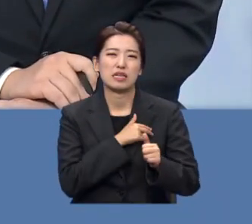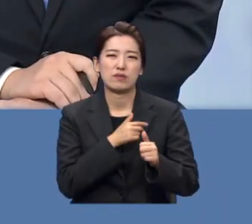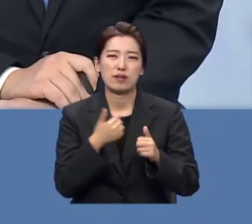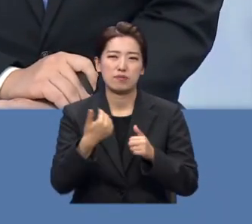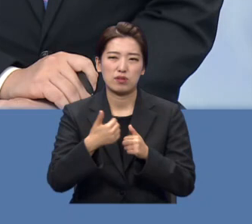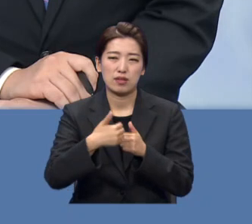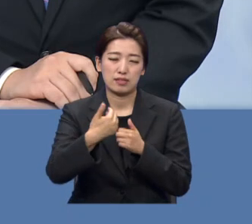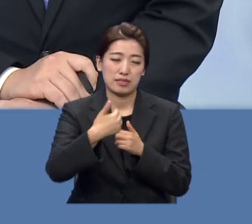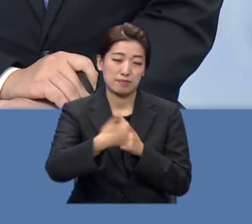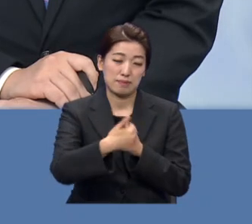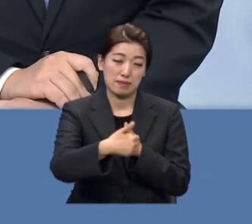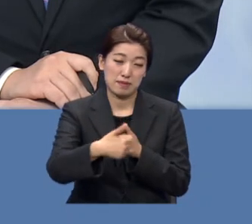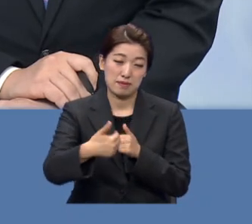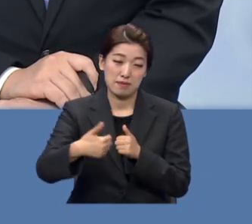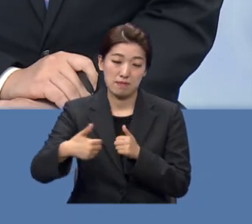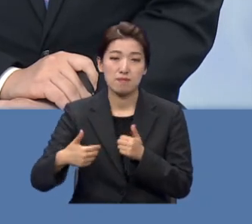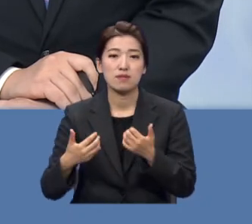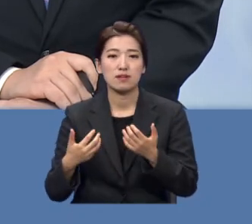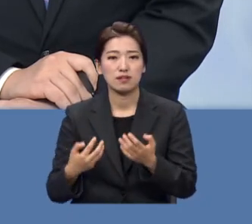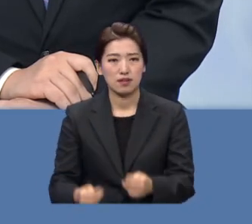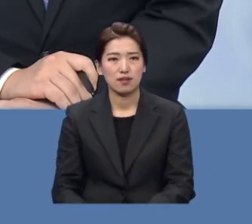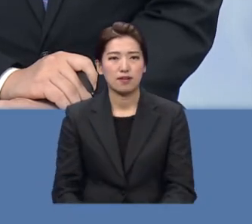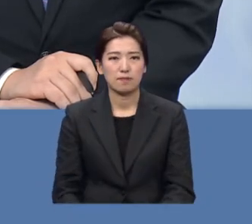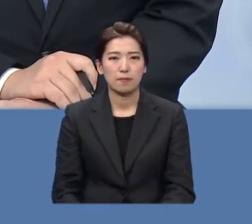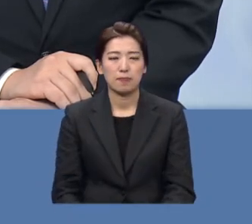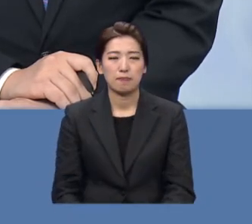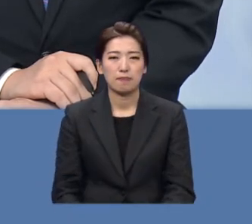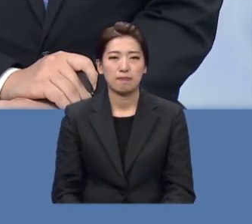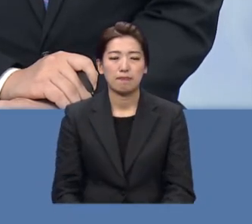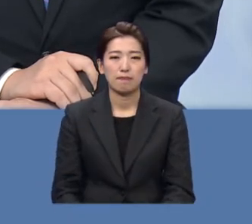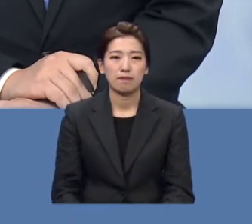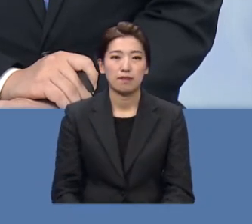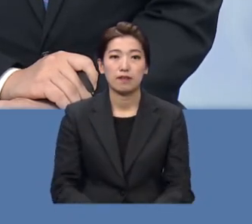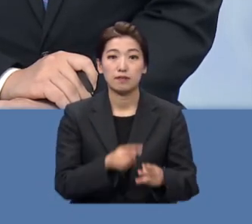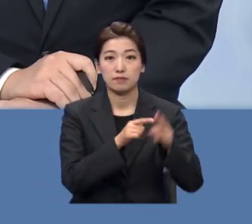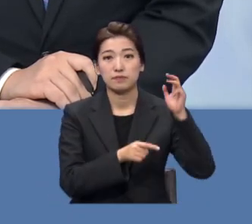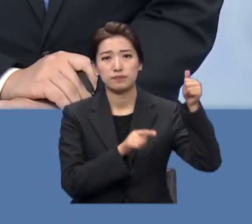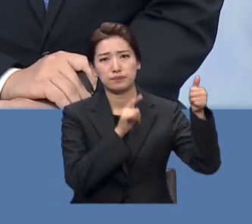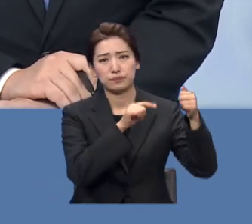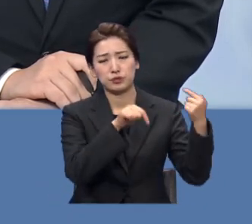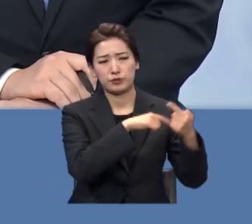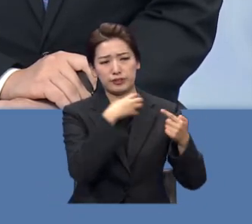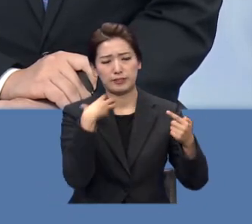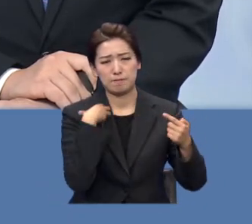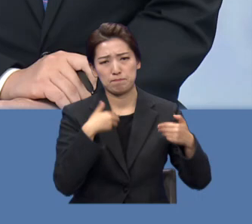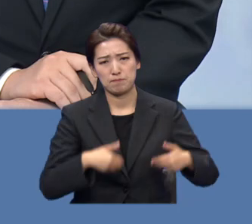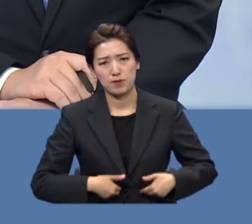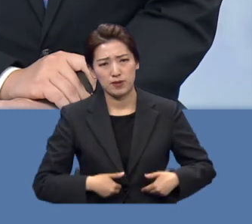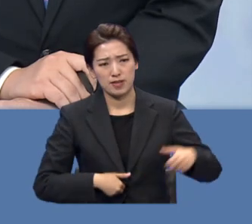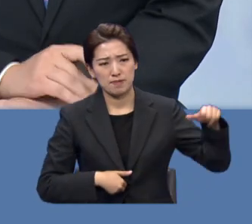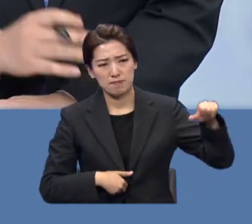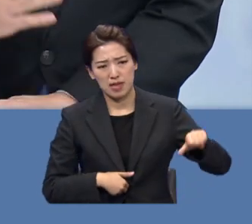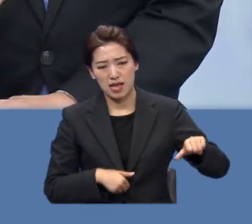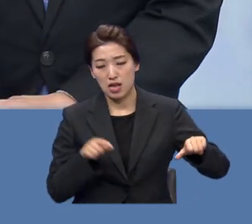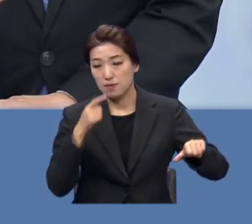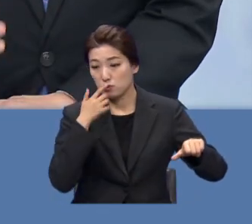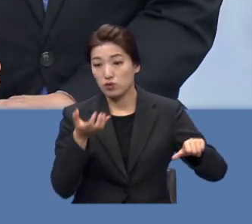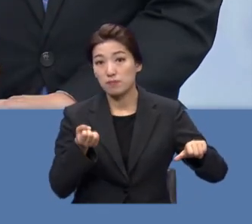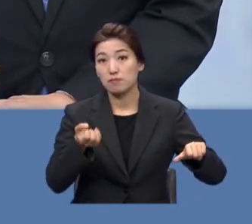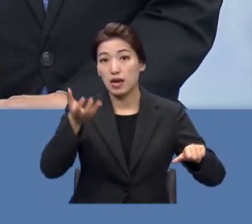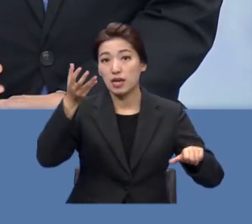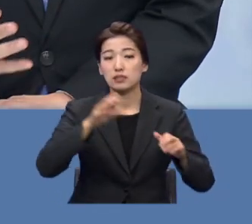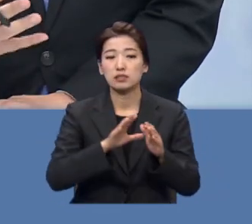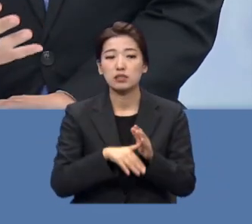않았습니까 그렇다고 한다면 보선 결과에서 윤성열 정부에 대한음 책임론이 비등한 상황에서 이걸